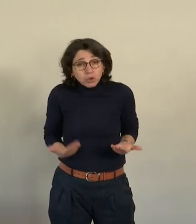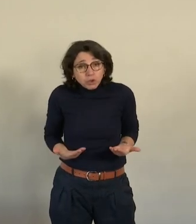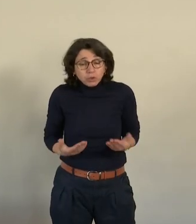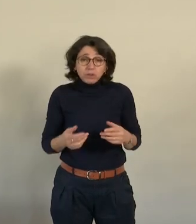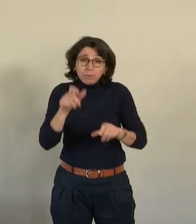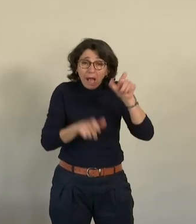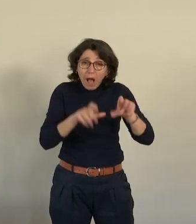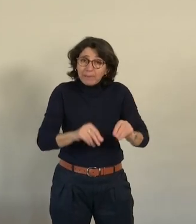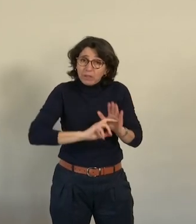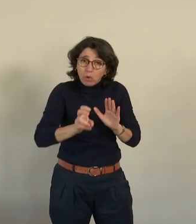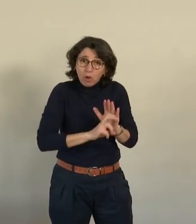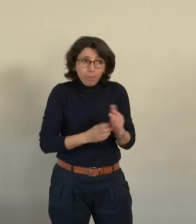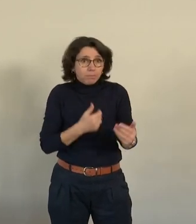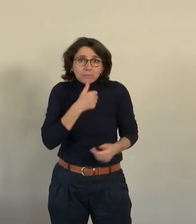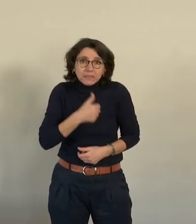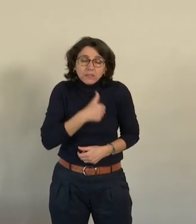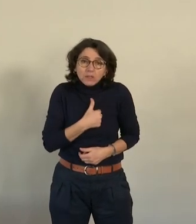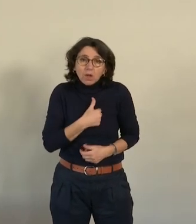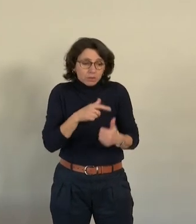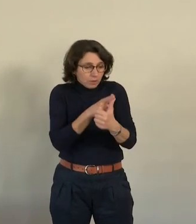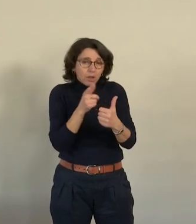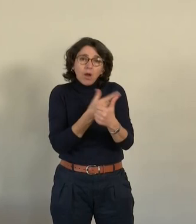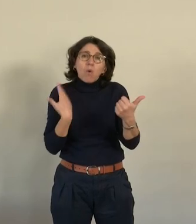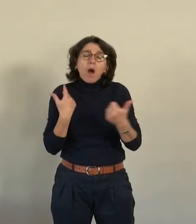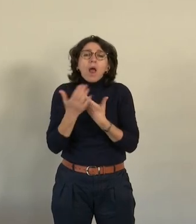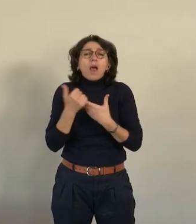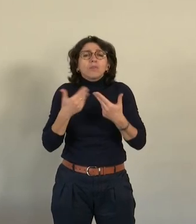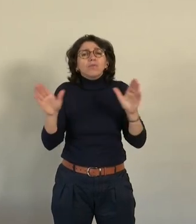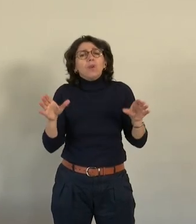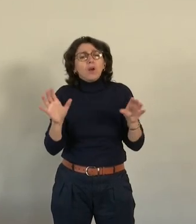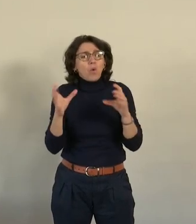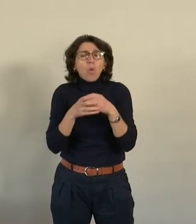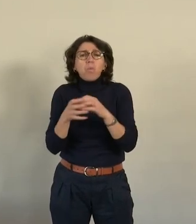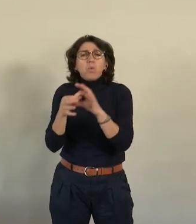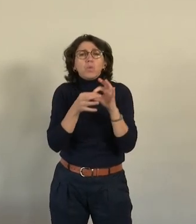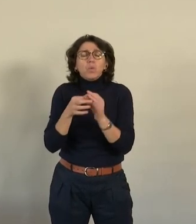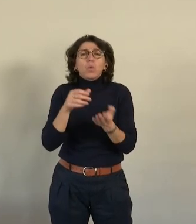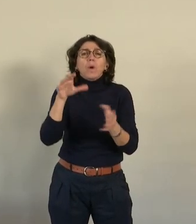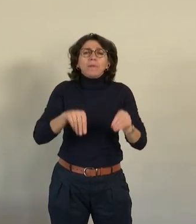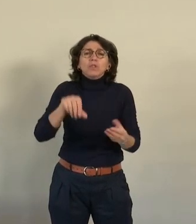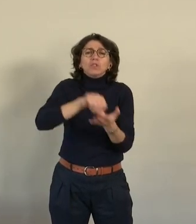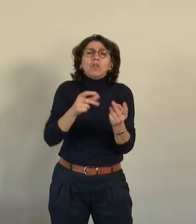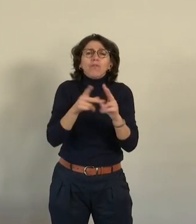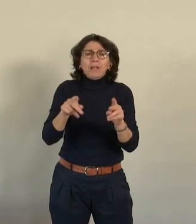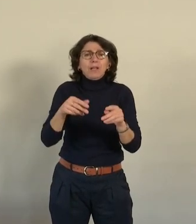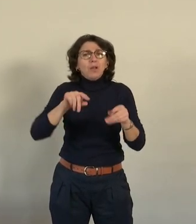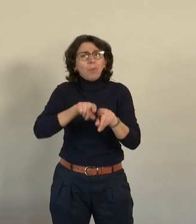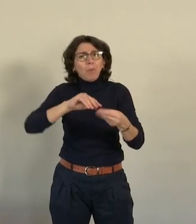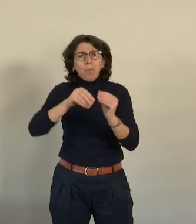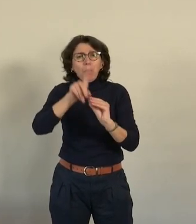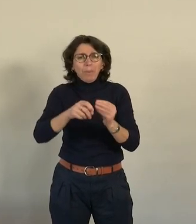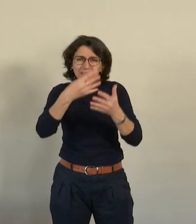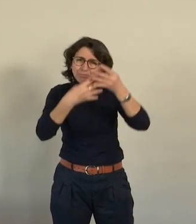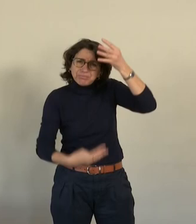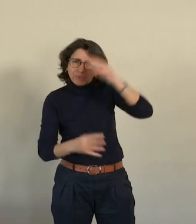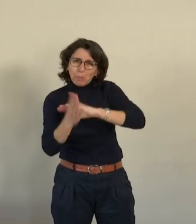attendent par exemple vous avez la lettre ouverte de l'Union des habitants du centre-ville qui vous indique tous les problématiques du centre-eville qui sont